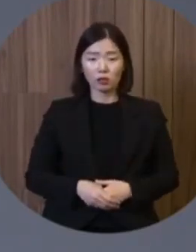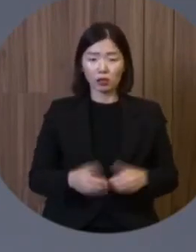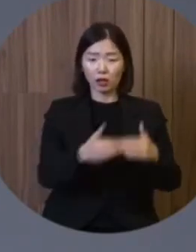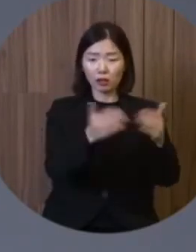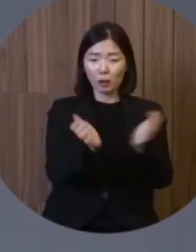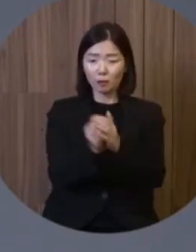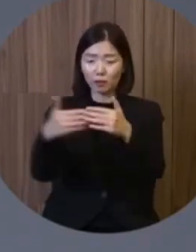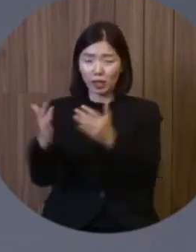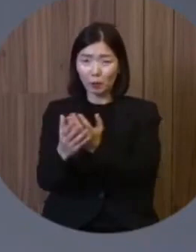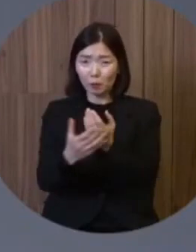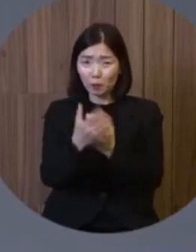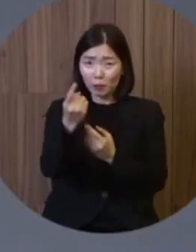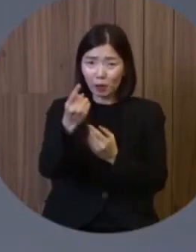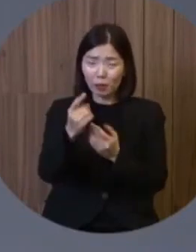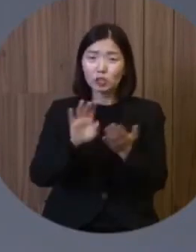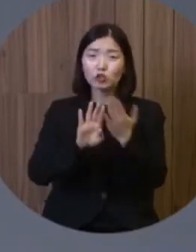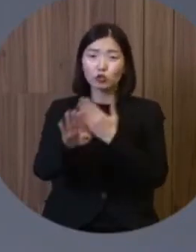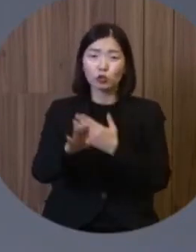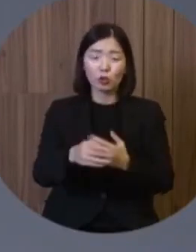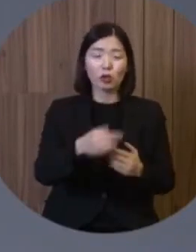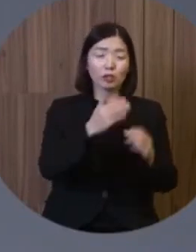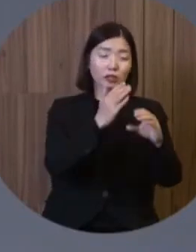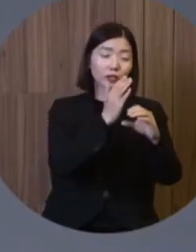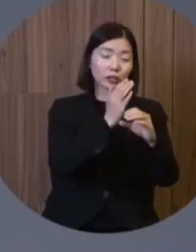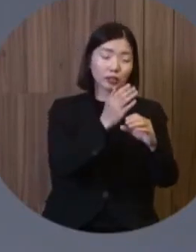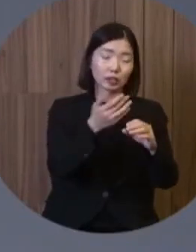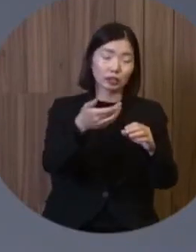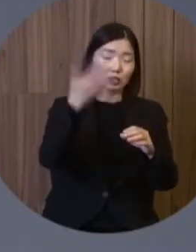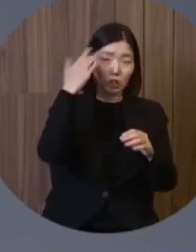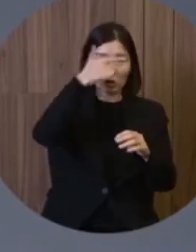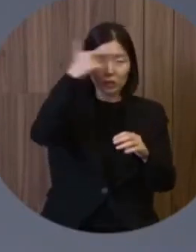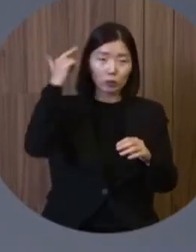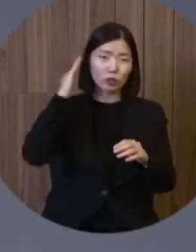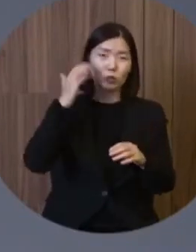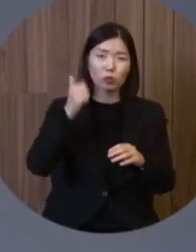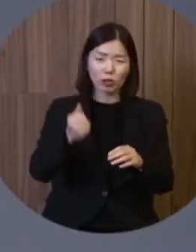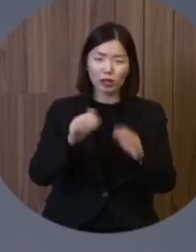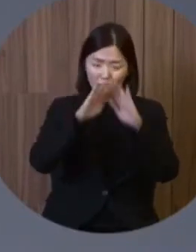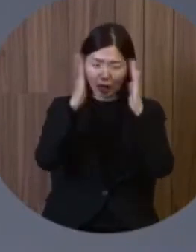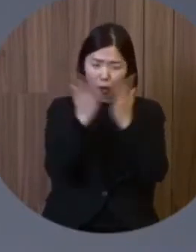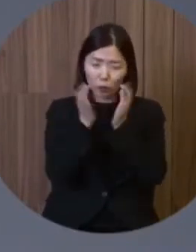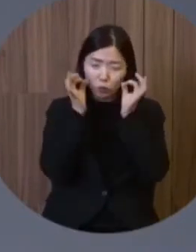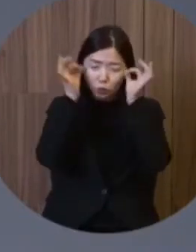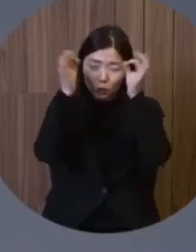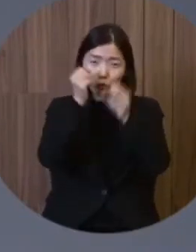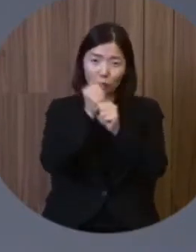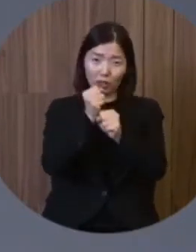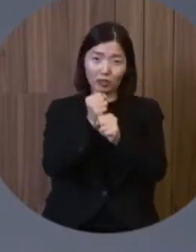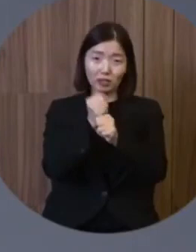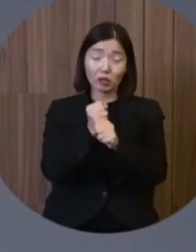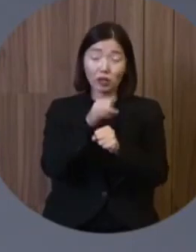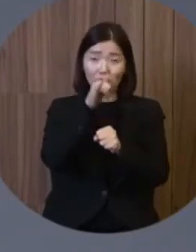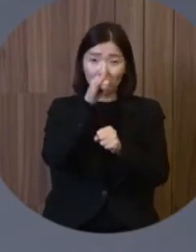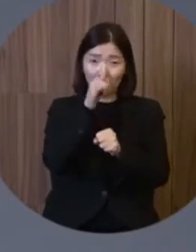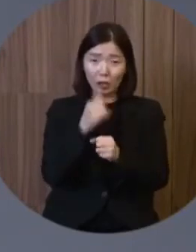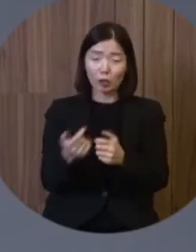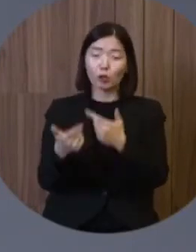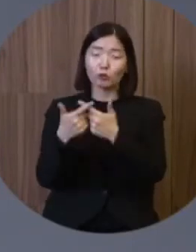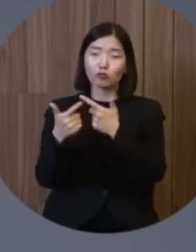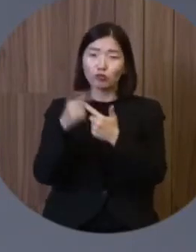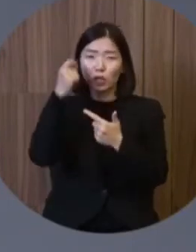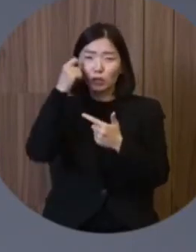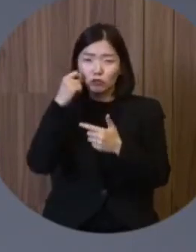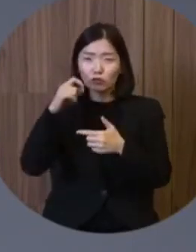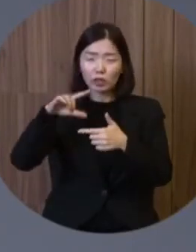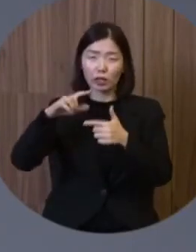이후 김대중, 노무현, 문재인 대통령께서 땀과 눈물로 만든 부산, 울산,